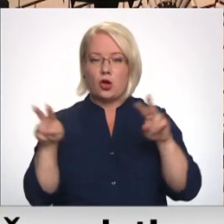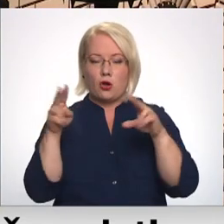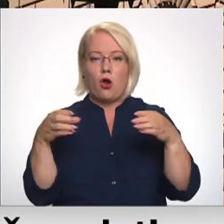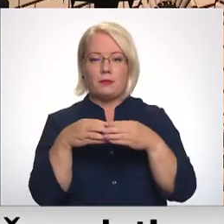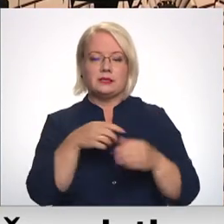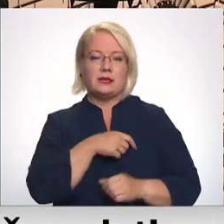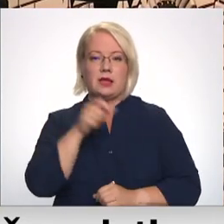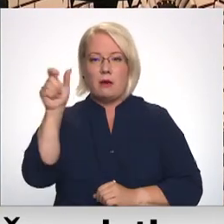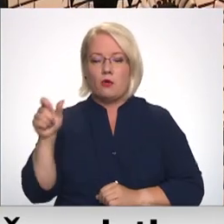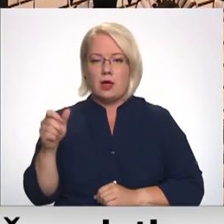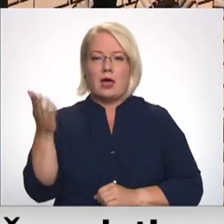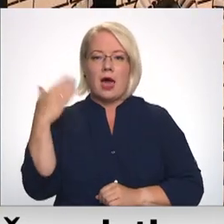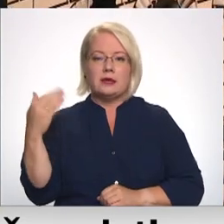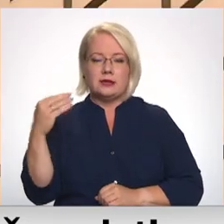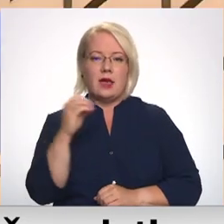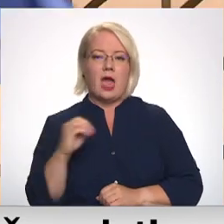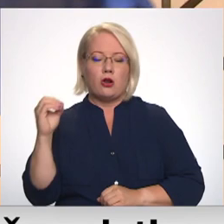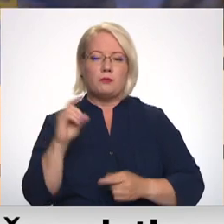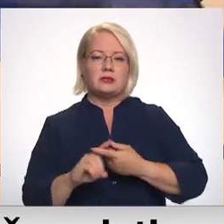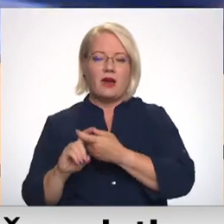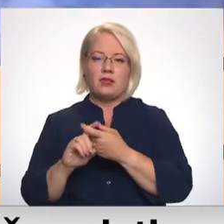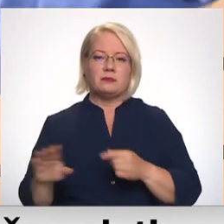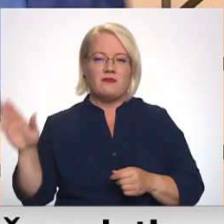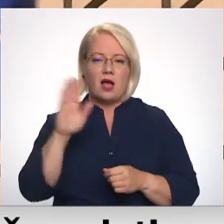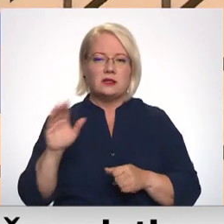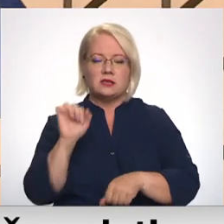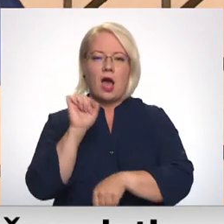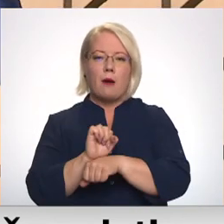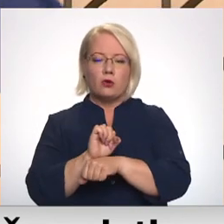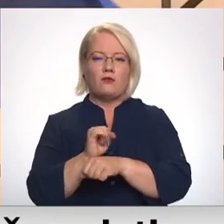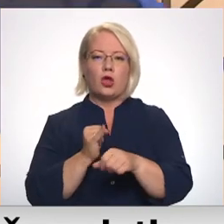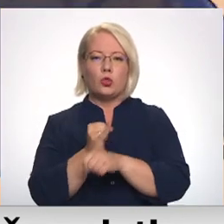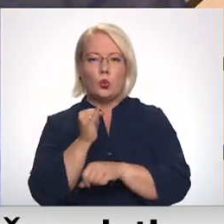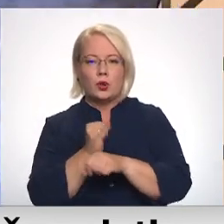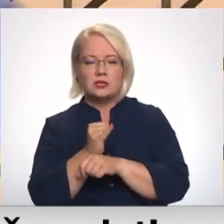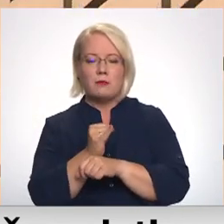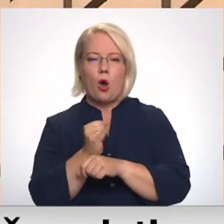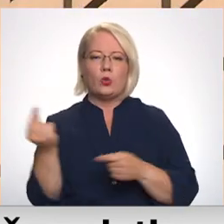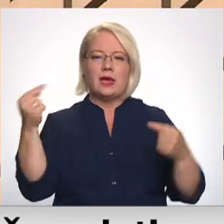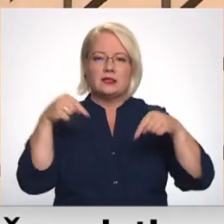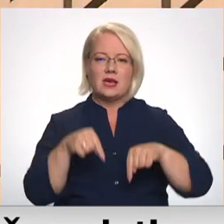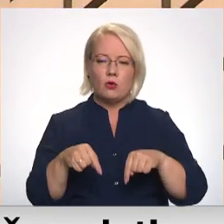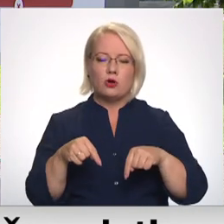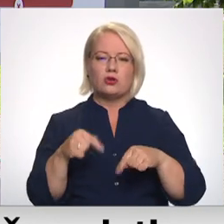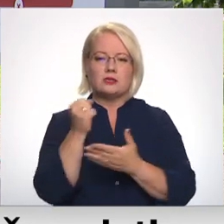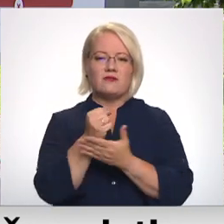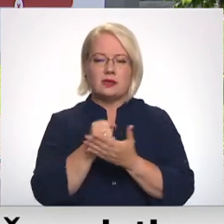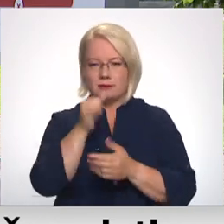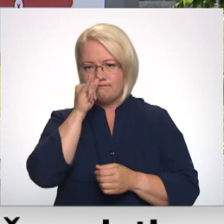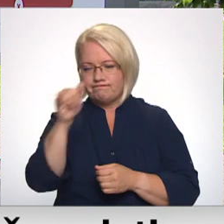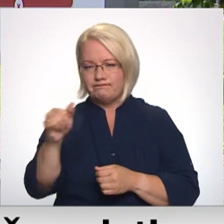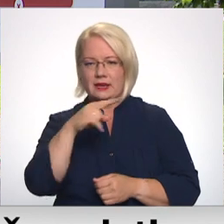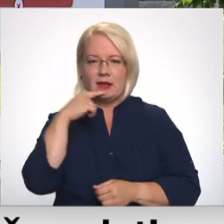Eiropas Savienības valstis nekavējoties apturēt turismu un ieceļošanas vīzu izsniegšanu Krievijas un Baltkrievijas pilsoņiem.